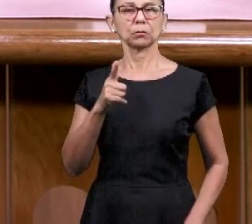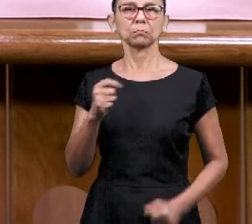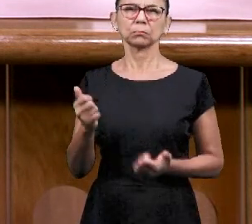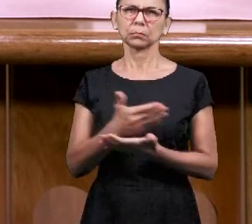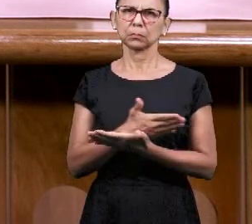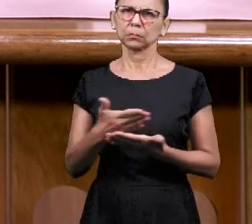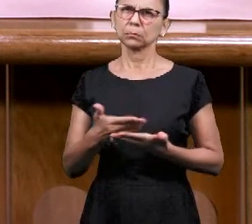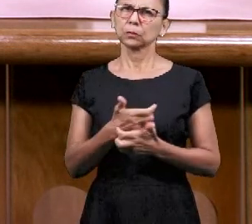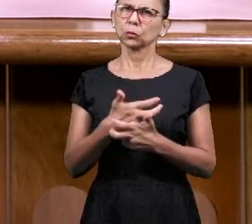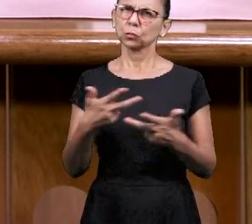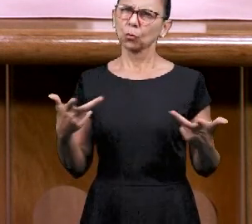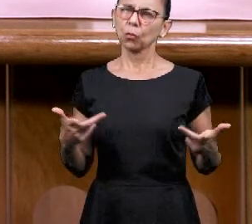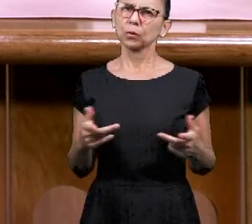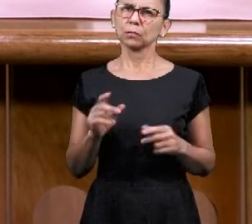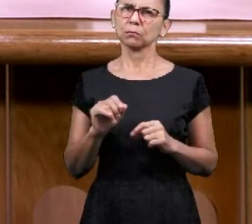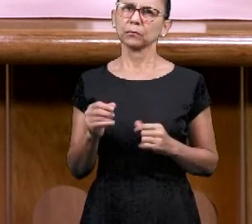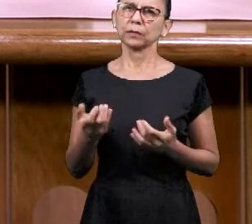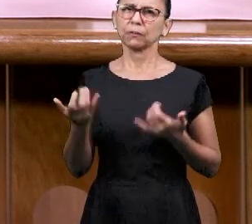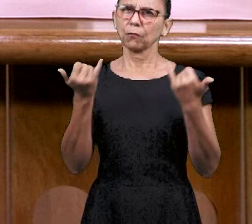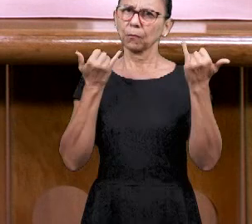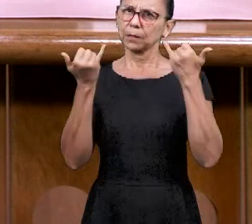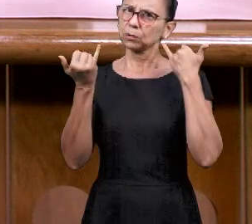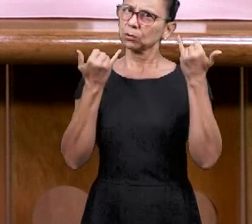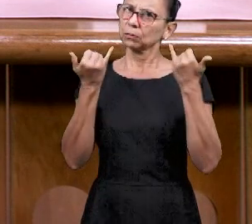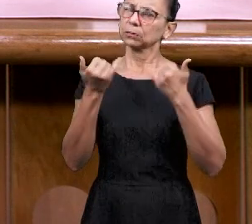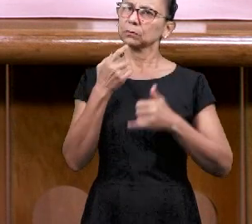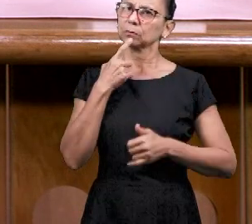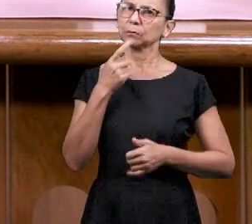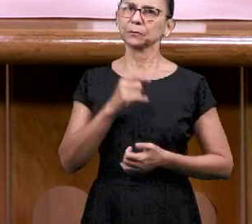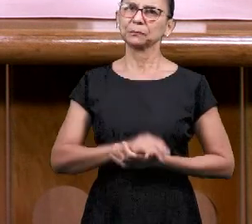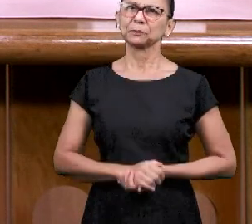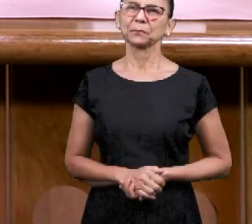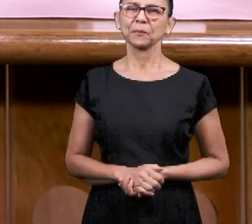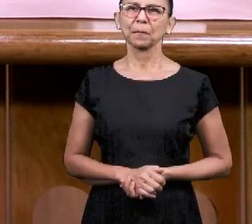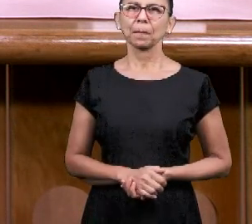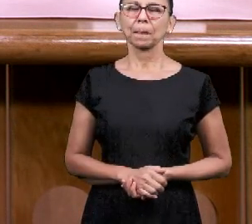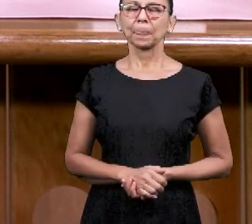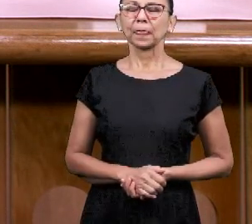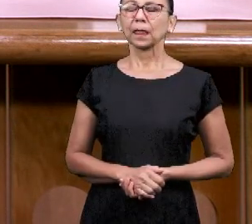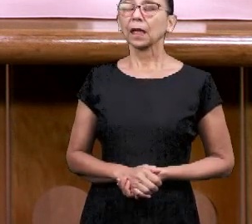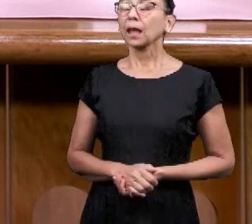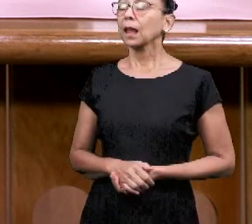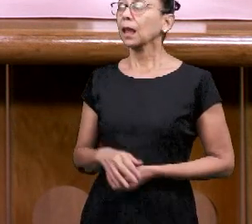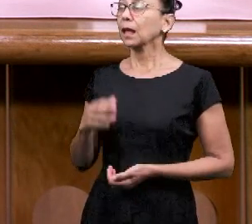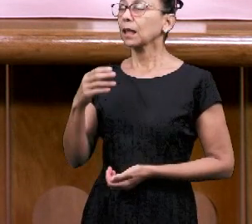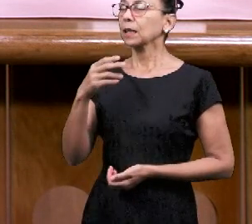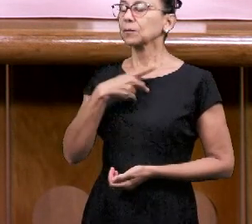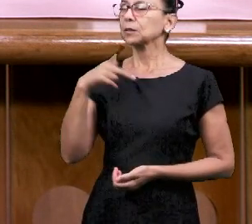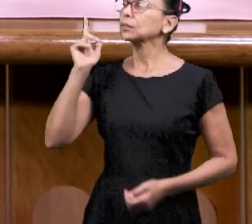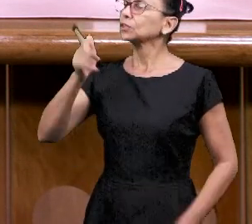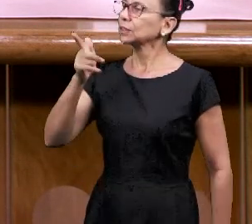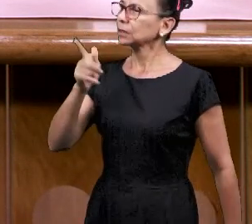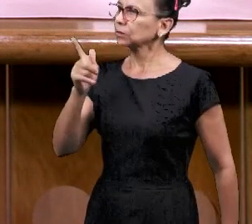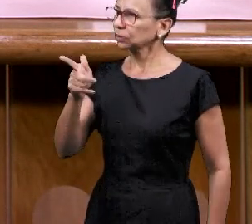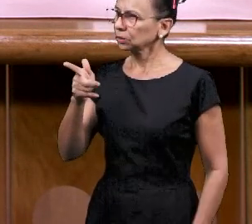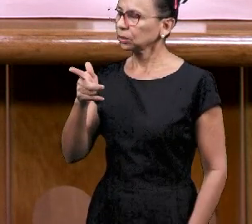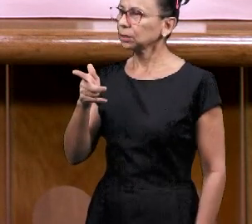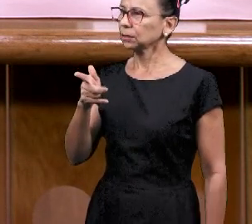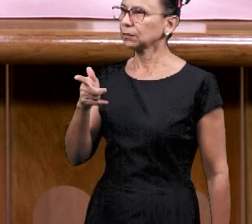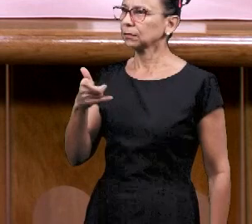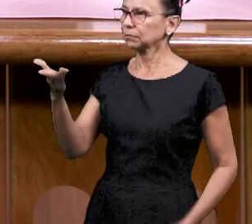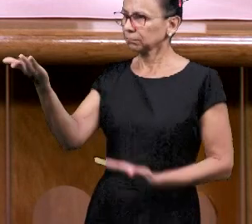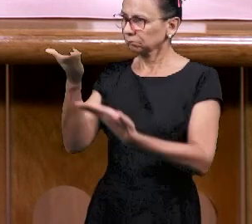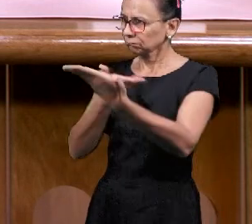autour de ce voyage de Jésus en Galilée, en passant par la Samarie et en arrivant